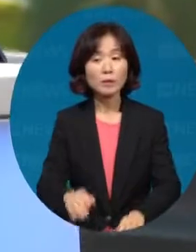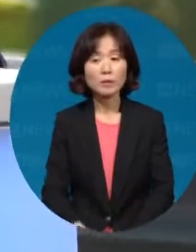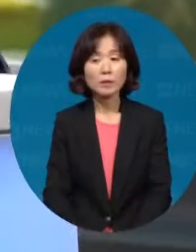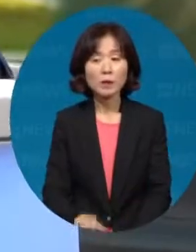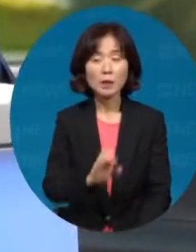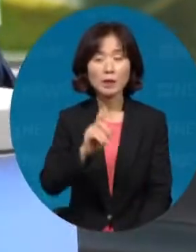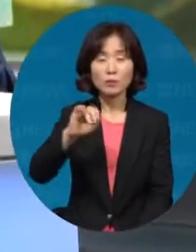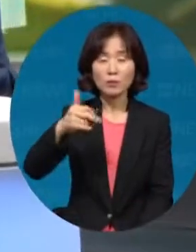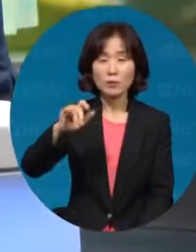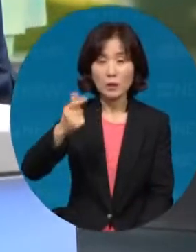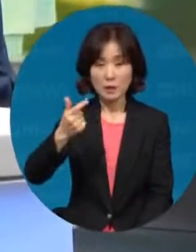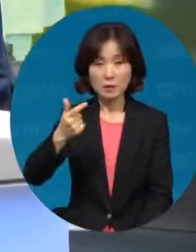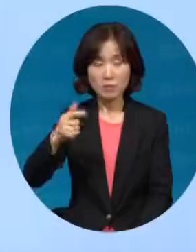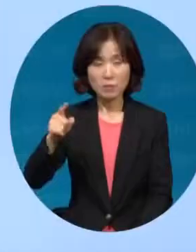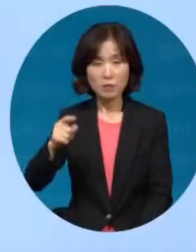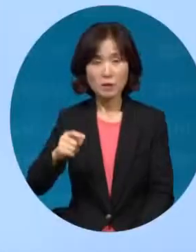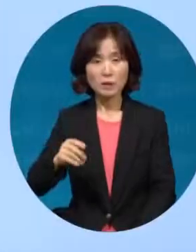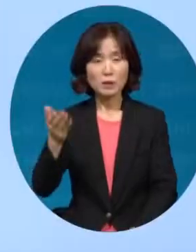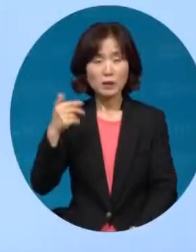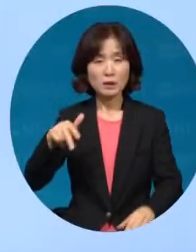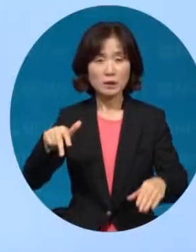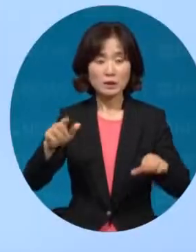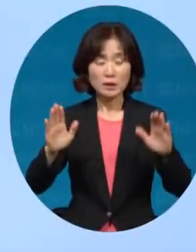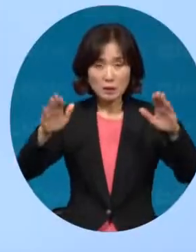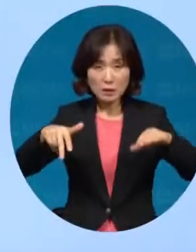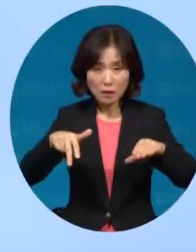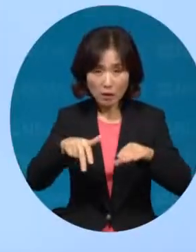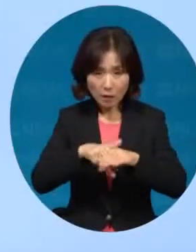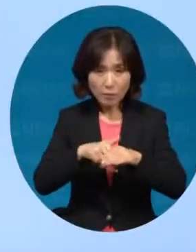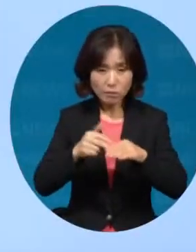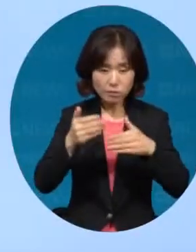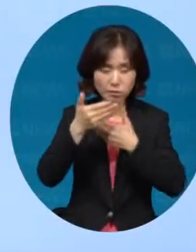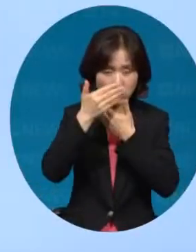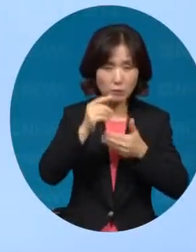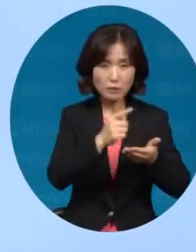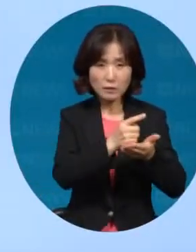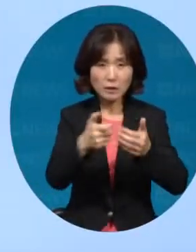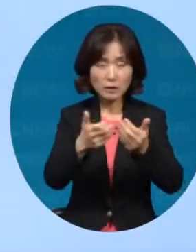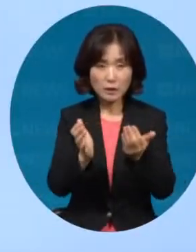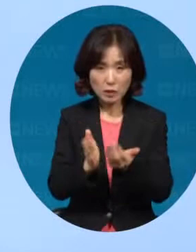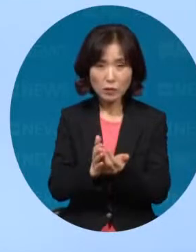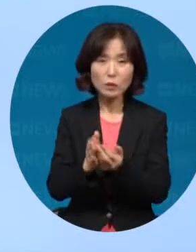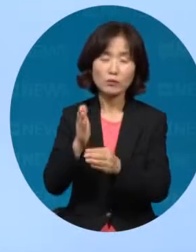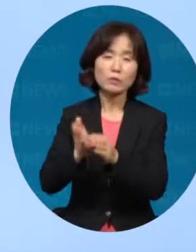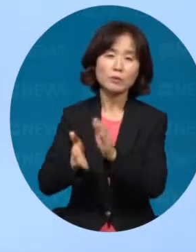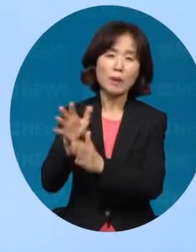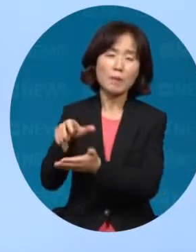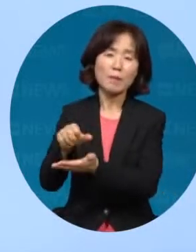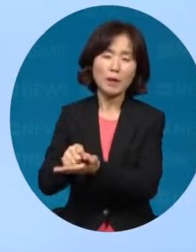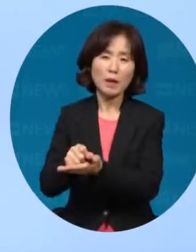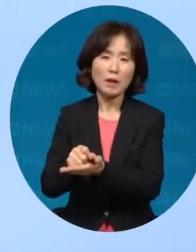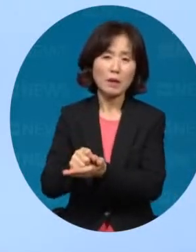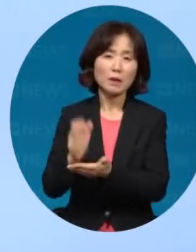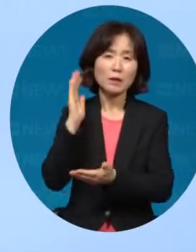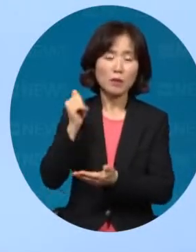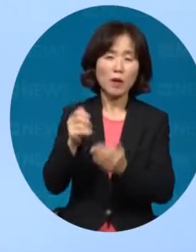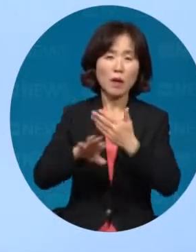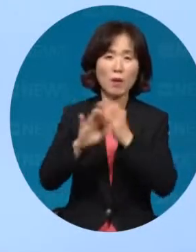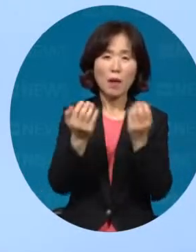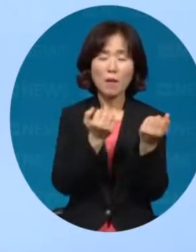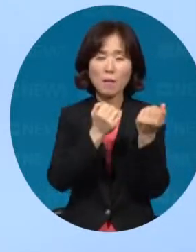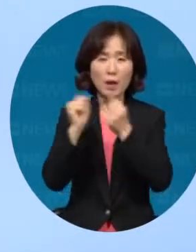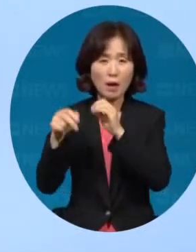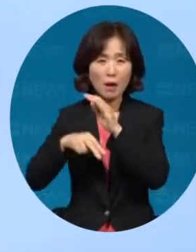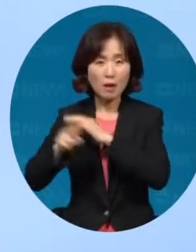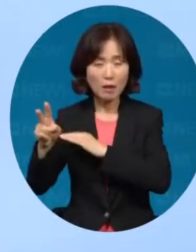아프가니스탄은 최근 이슬람 무장단체 탈레반에 의해 수도 가 점령당하고 아슈라 피가 니 대통령은 해외로 도피 하면서 사실상 무정부